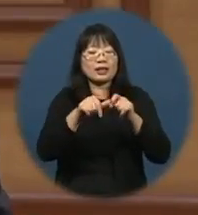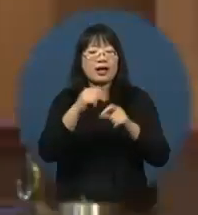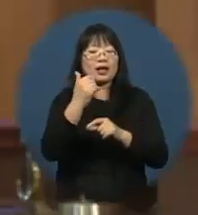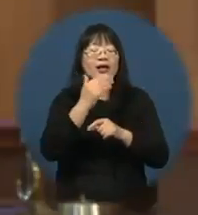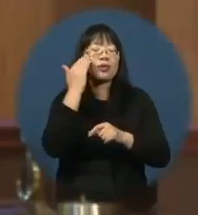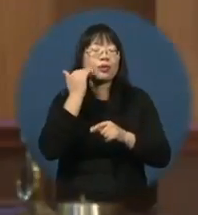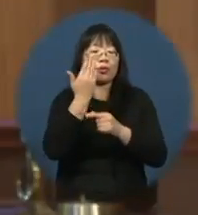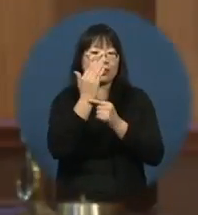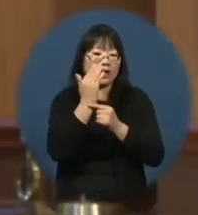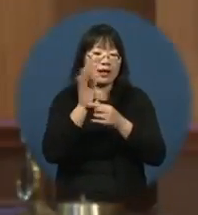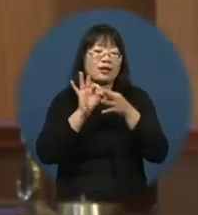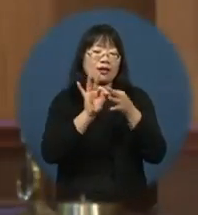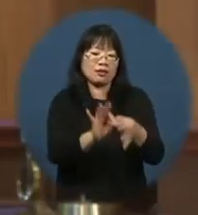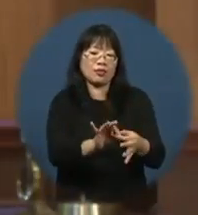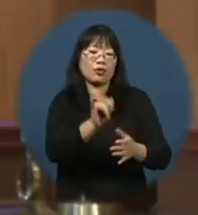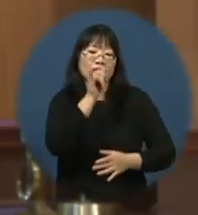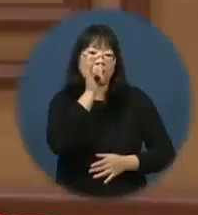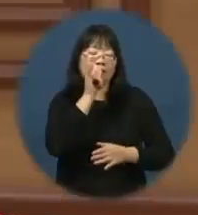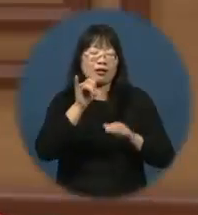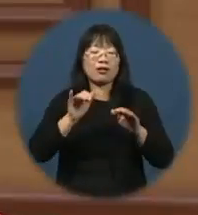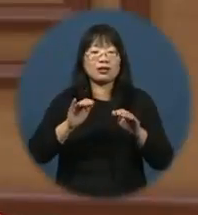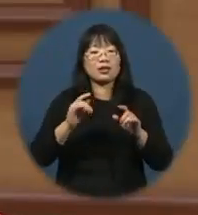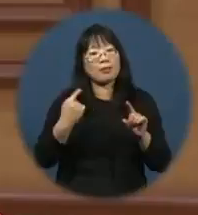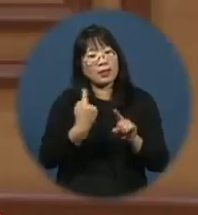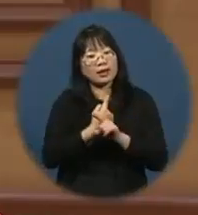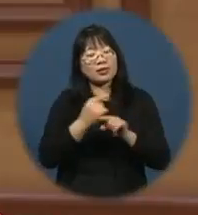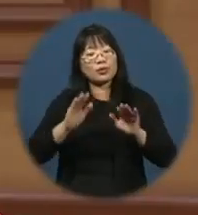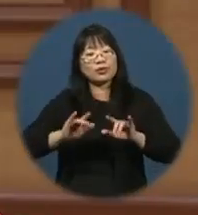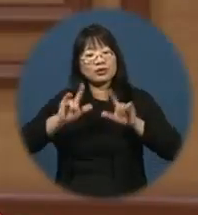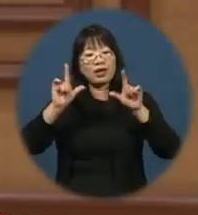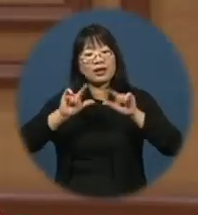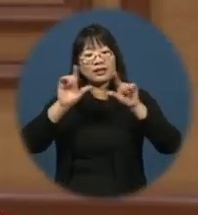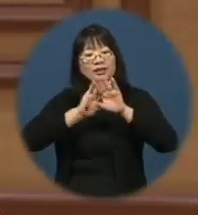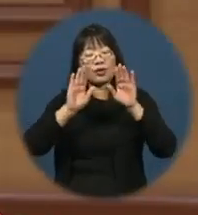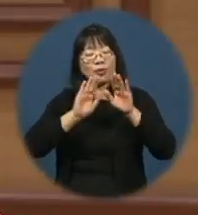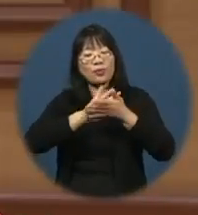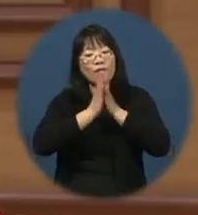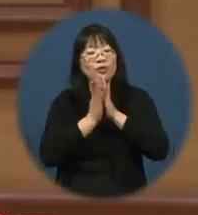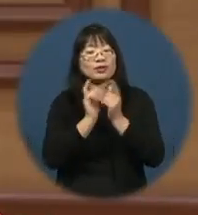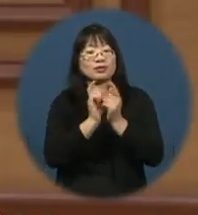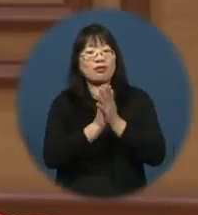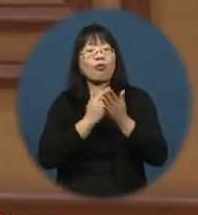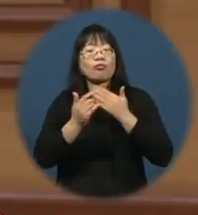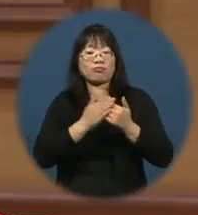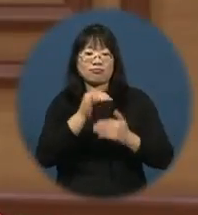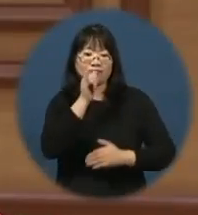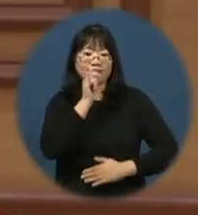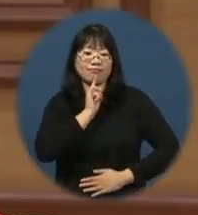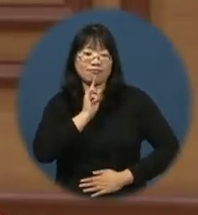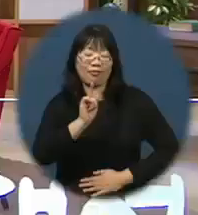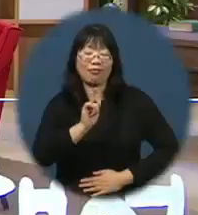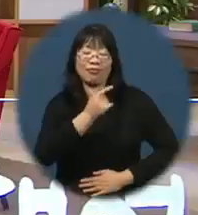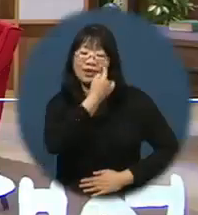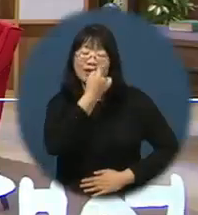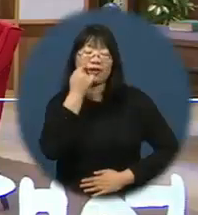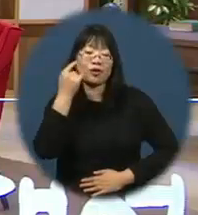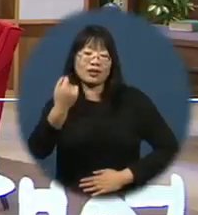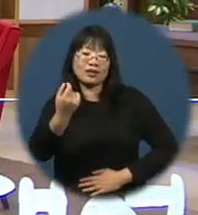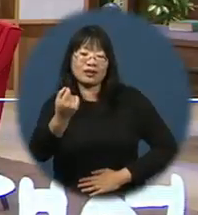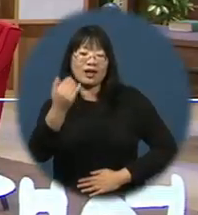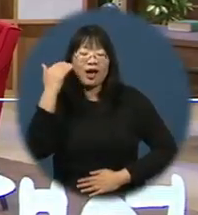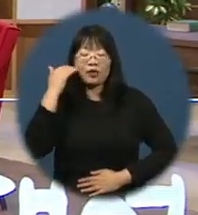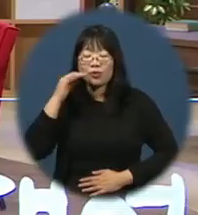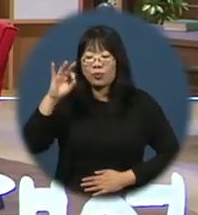예, 예. 그게 달라진 그렇죠. 오늘날의 그 기후의 변화를 실제로 체감을 하고 있는 것입니다. 그럼 이제 우리